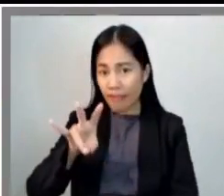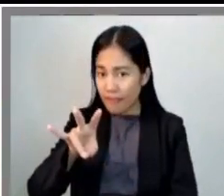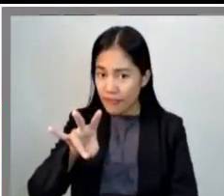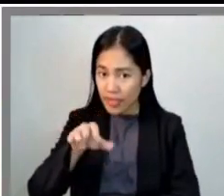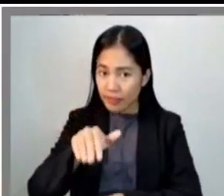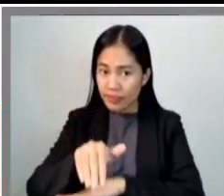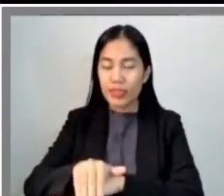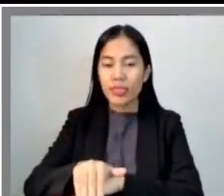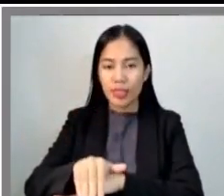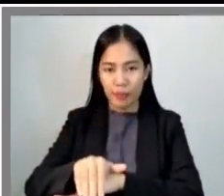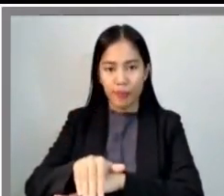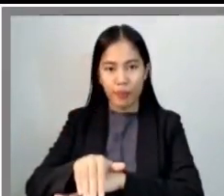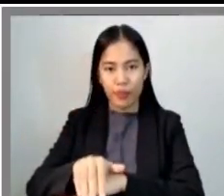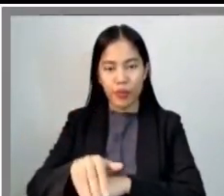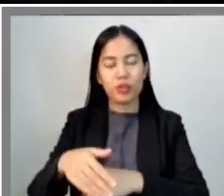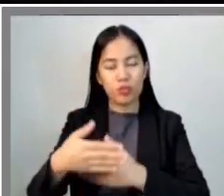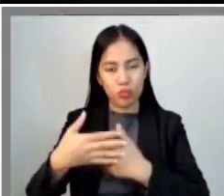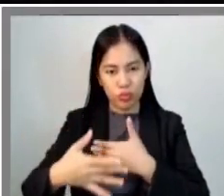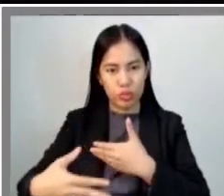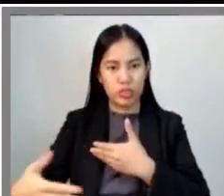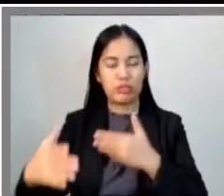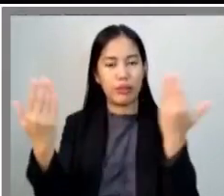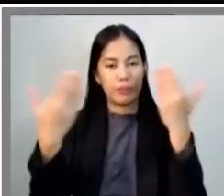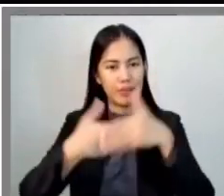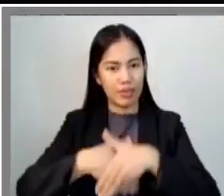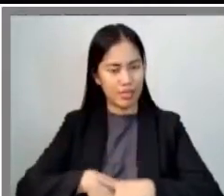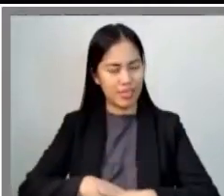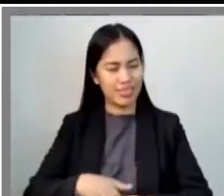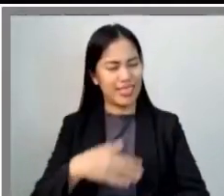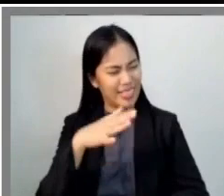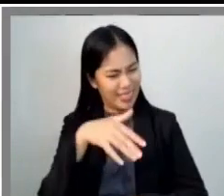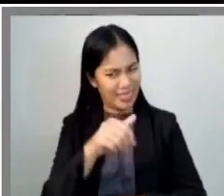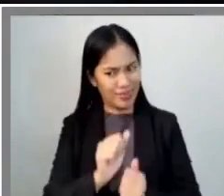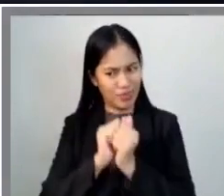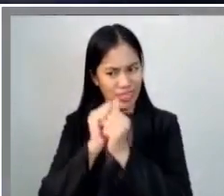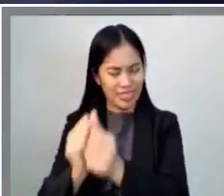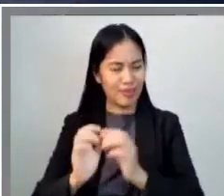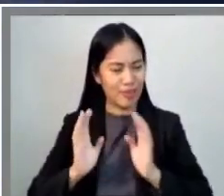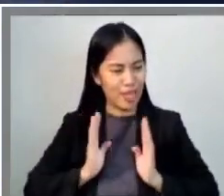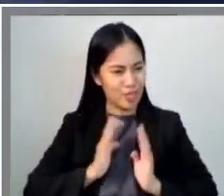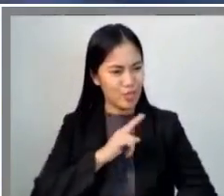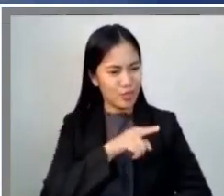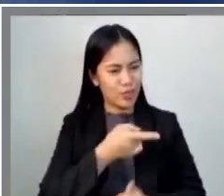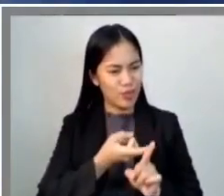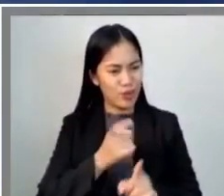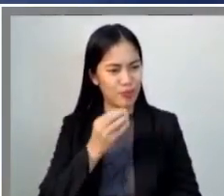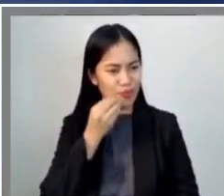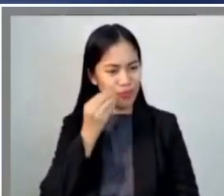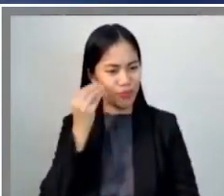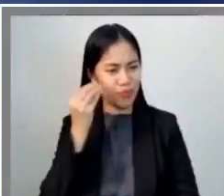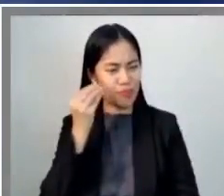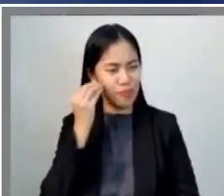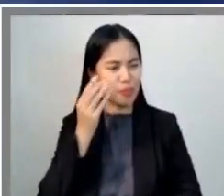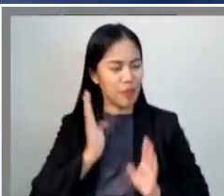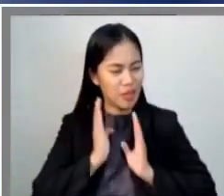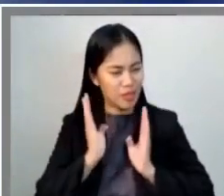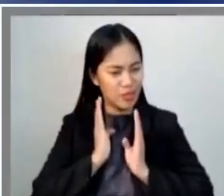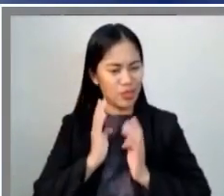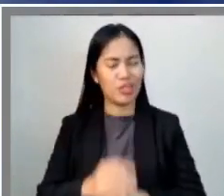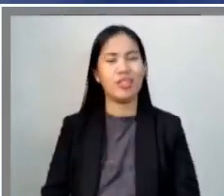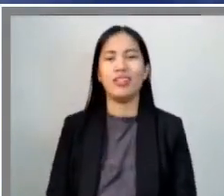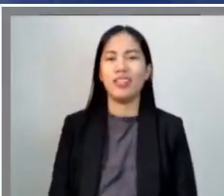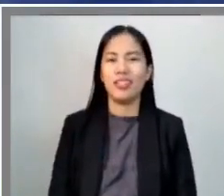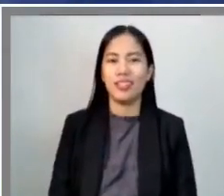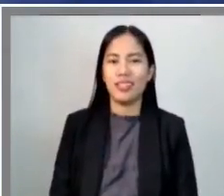Ayan, ang galing. Eh, pasyal mo naman kami dyan, taga-Baguio ka pa. Oo, so, bago ang bahala sa inyo. Basta mag-Baguio kayo. Oo, true story